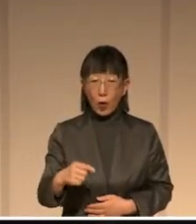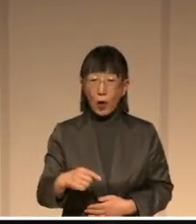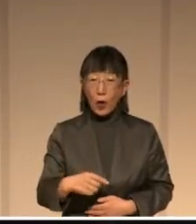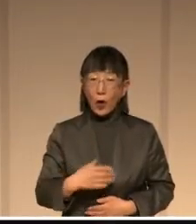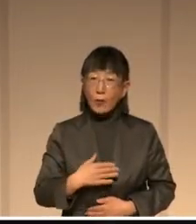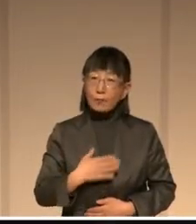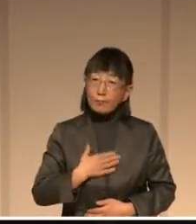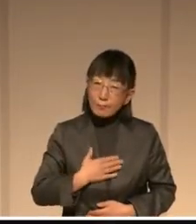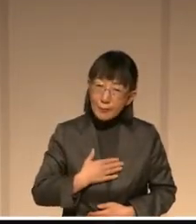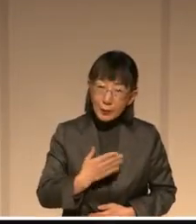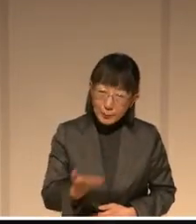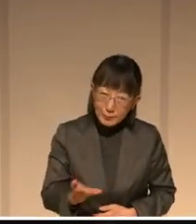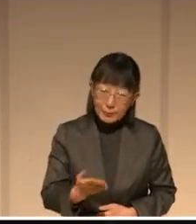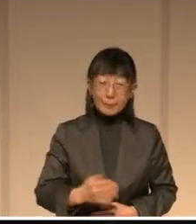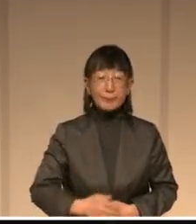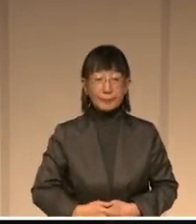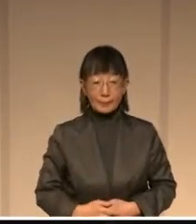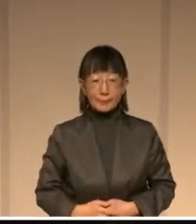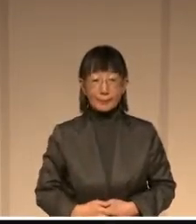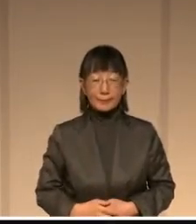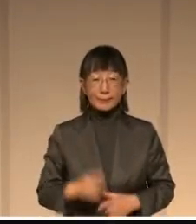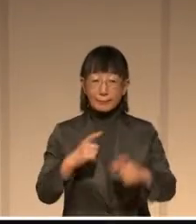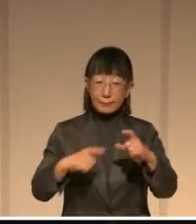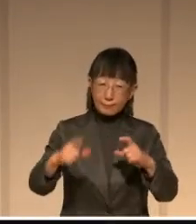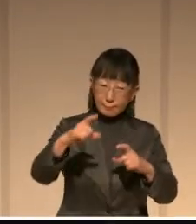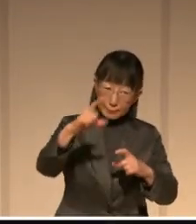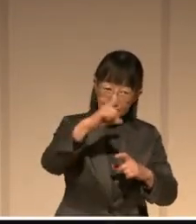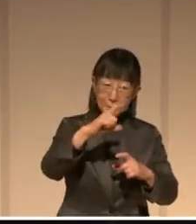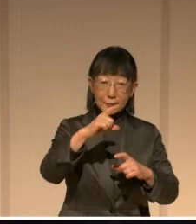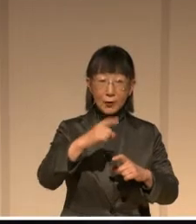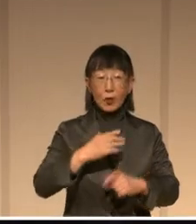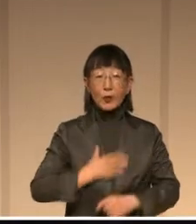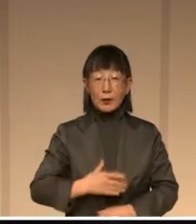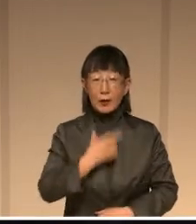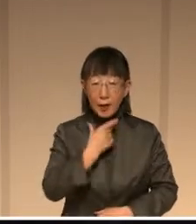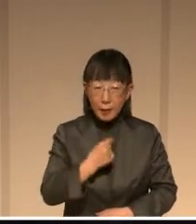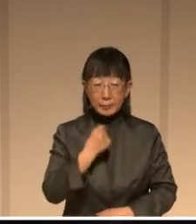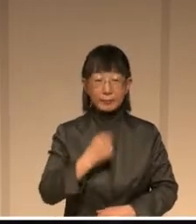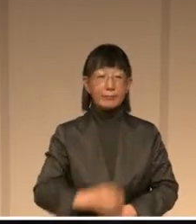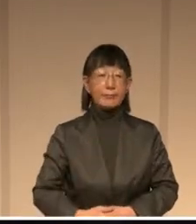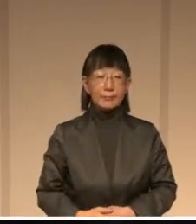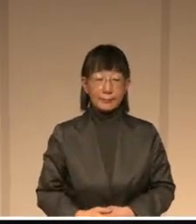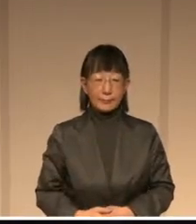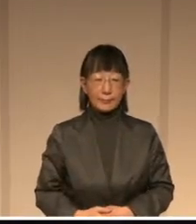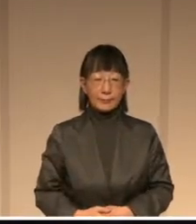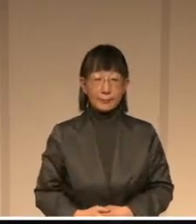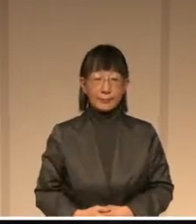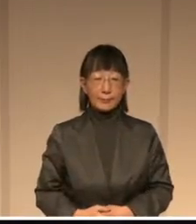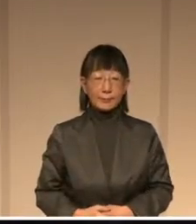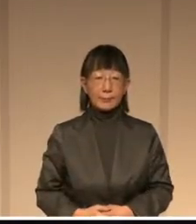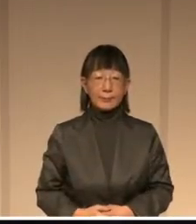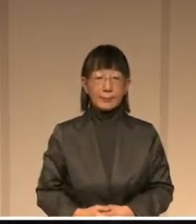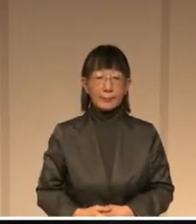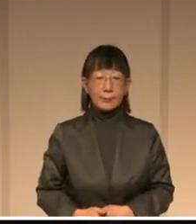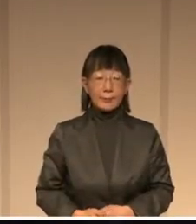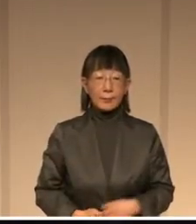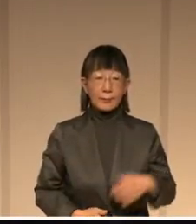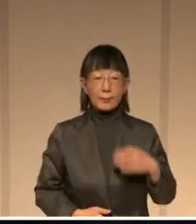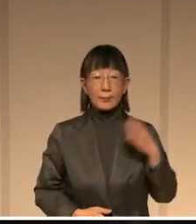なく伝わってきたかと思いますがもっともっと掘り下げていこうと思いますではパネルを出していただけますか